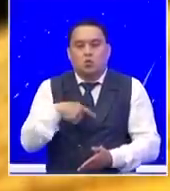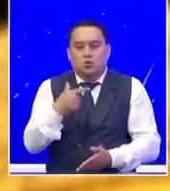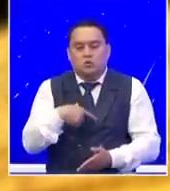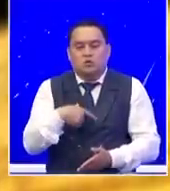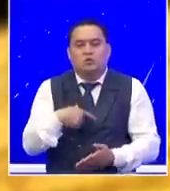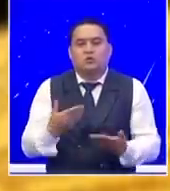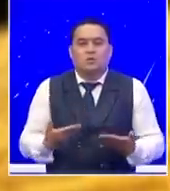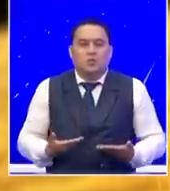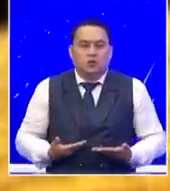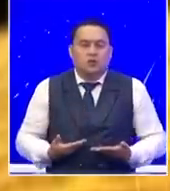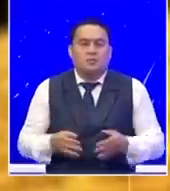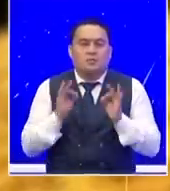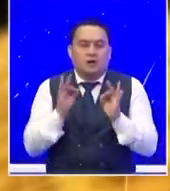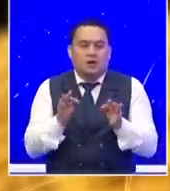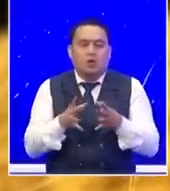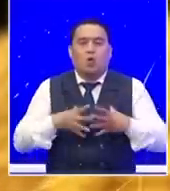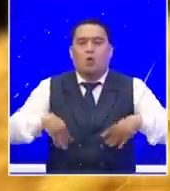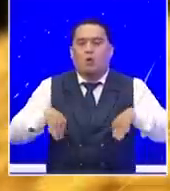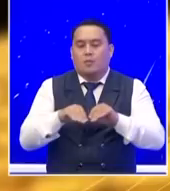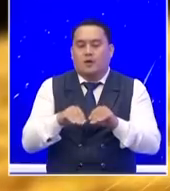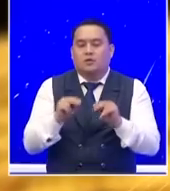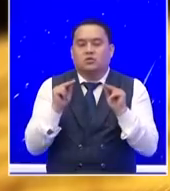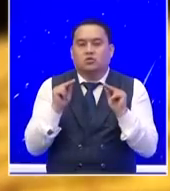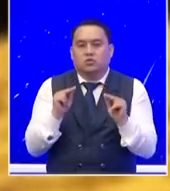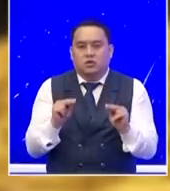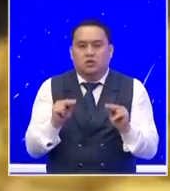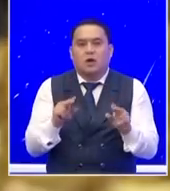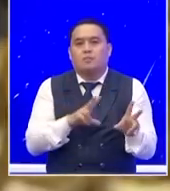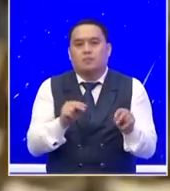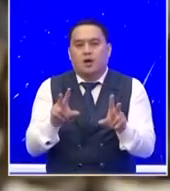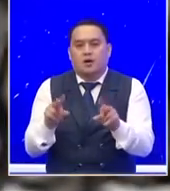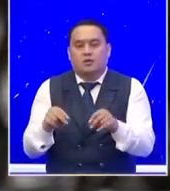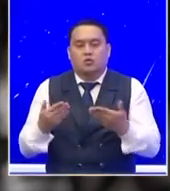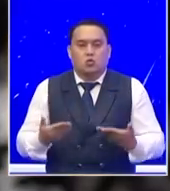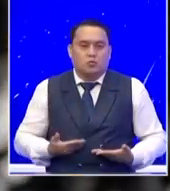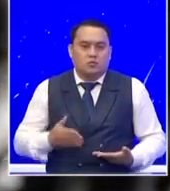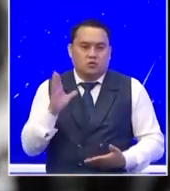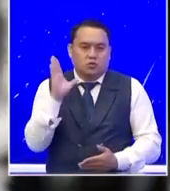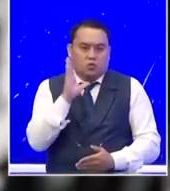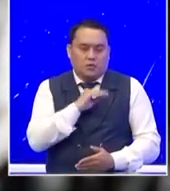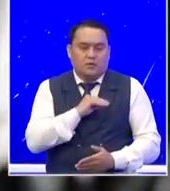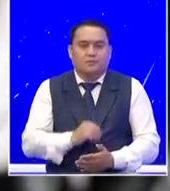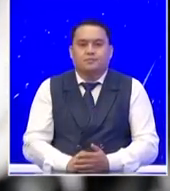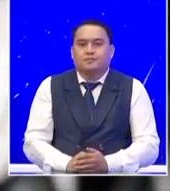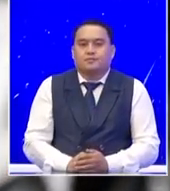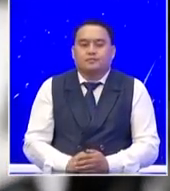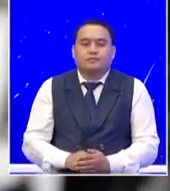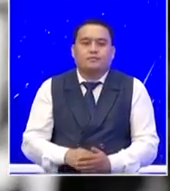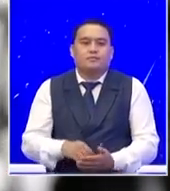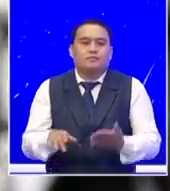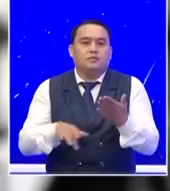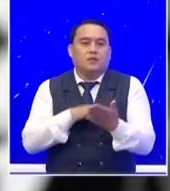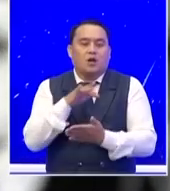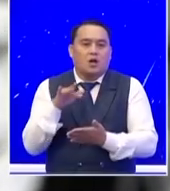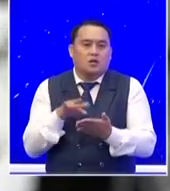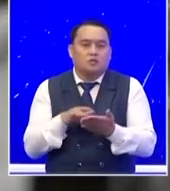да, дұрыс басқарылатын қоғамда ғана шын мәнісінде бақытты өмір сүре алады. Әл-Фарабидің қайырымды қала туралы ілімі Платон